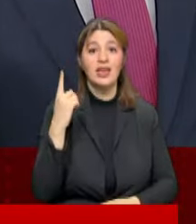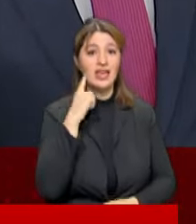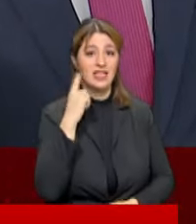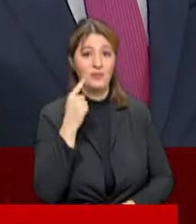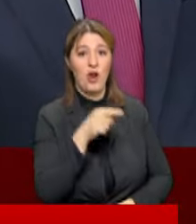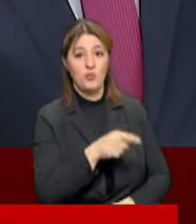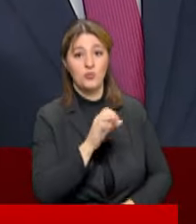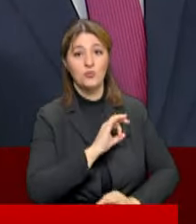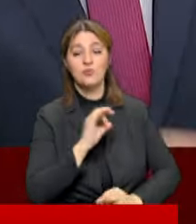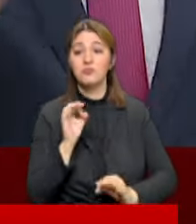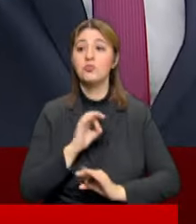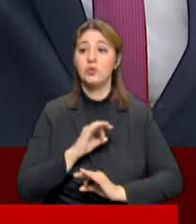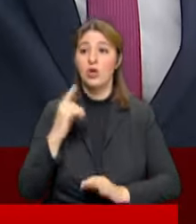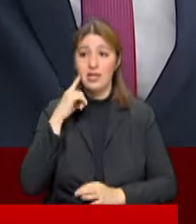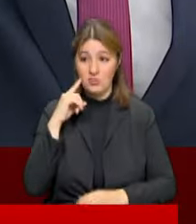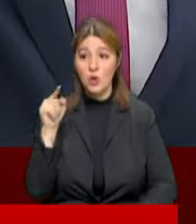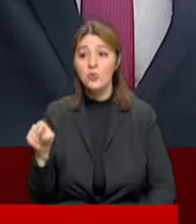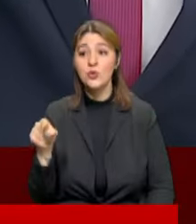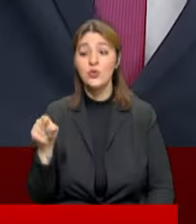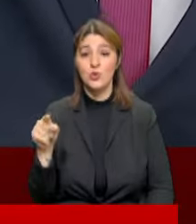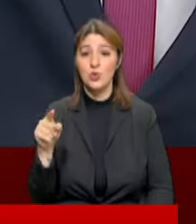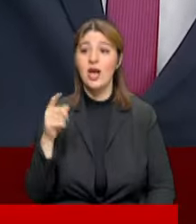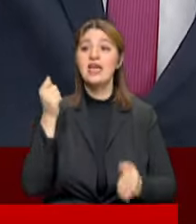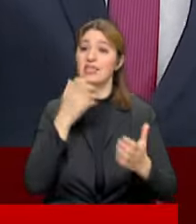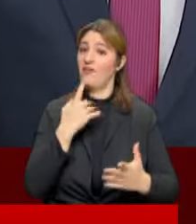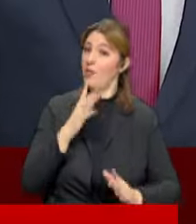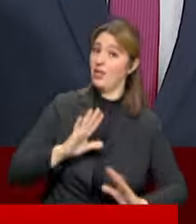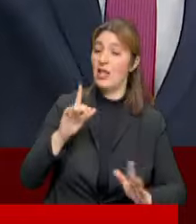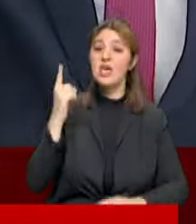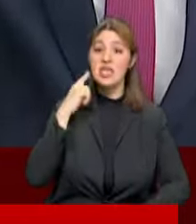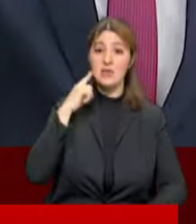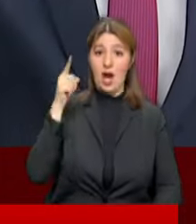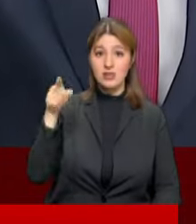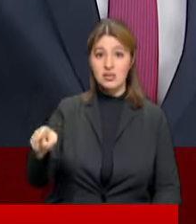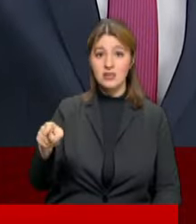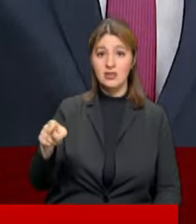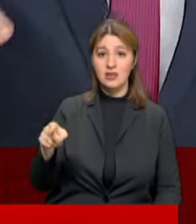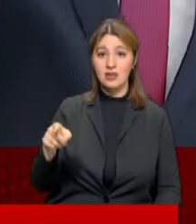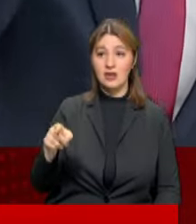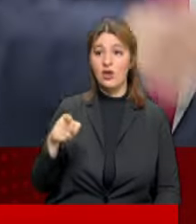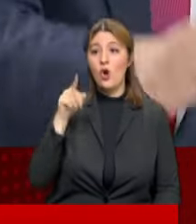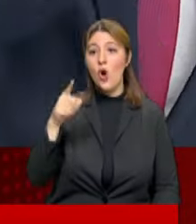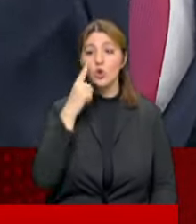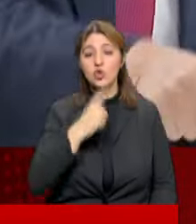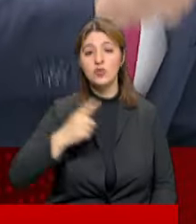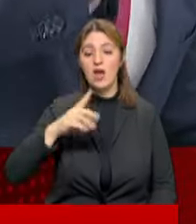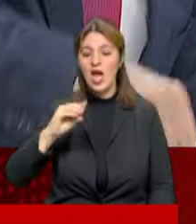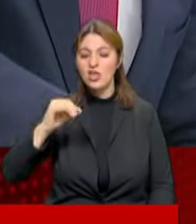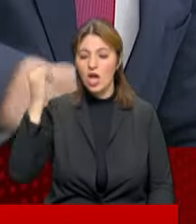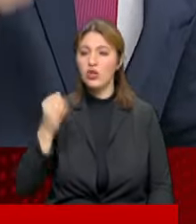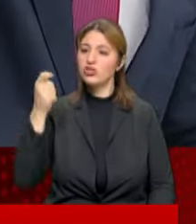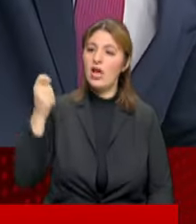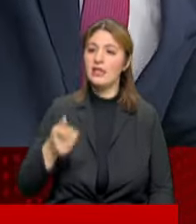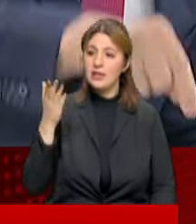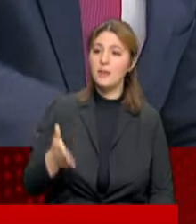budur ve mucize budur itibar bu itibar israf demek değil itibar o cumhuriyetin en kötü